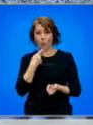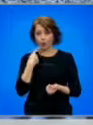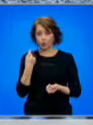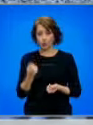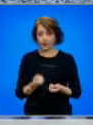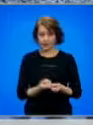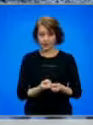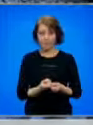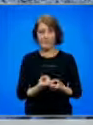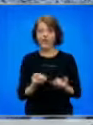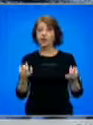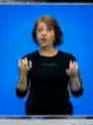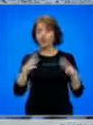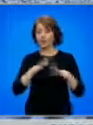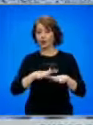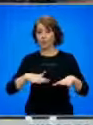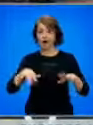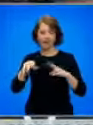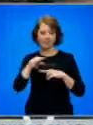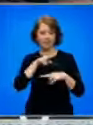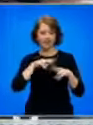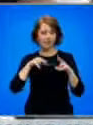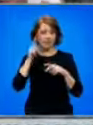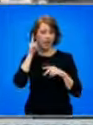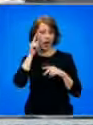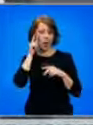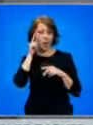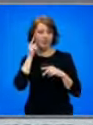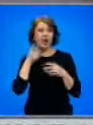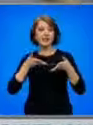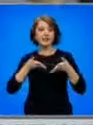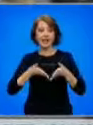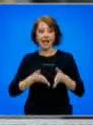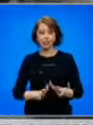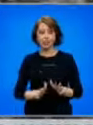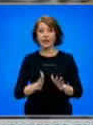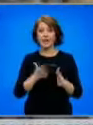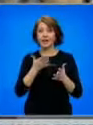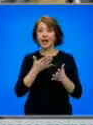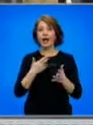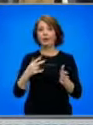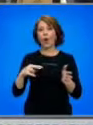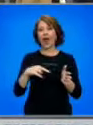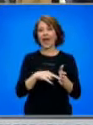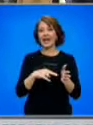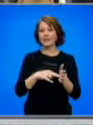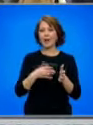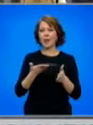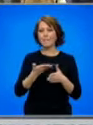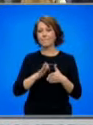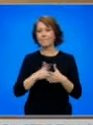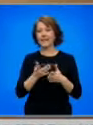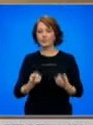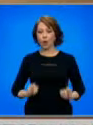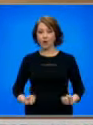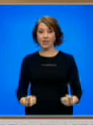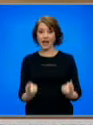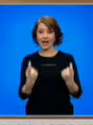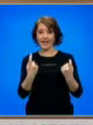Новите обстоятелства, търсещите и предприемчиви умове, са родили технологични хитове като електрически хибрид между моторна шина и